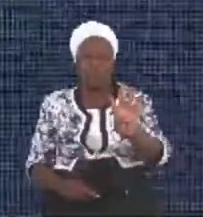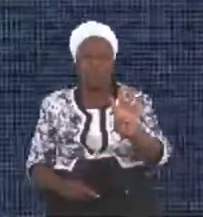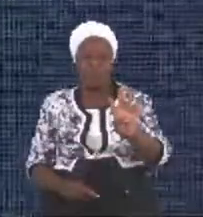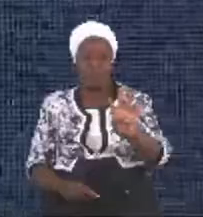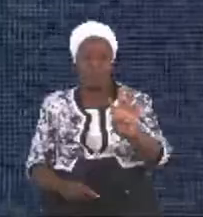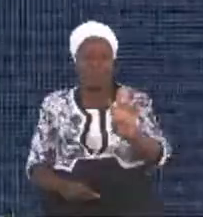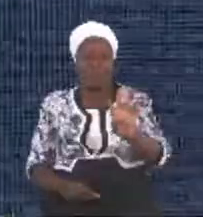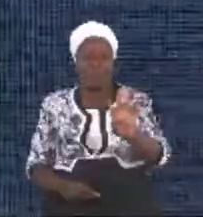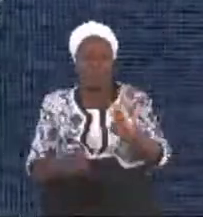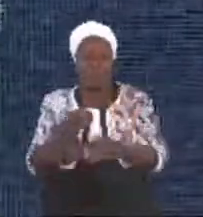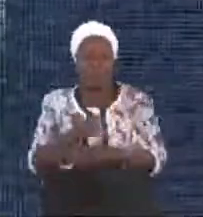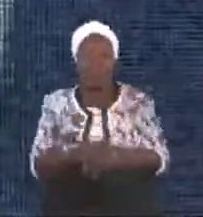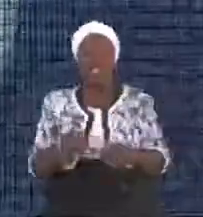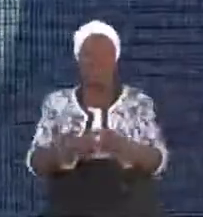chose.